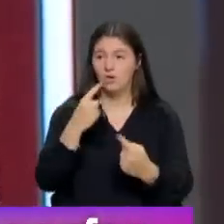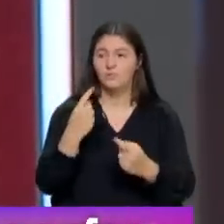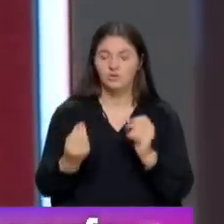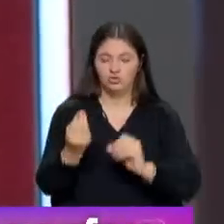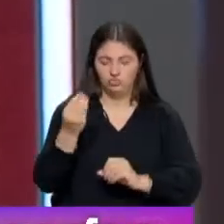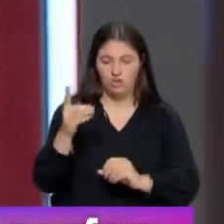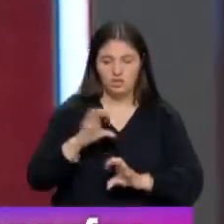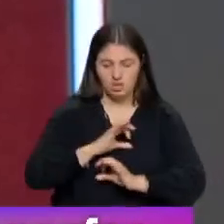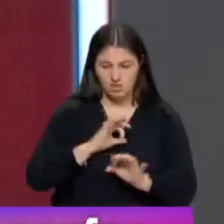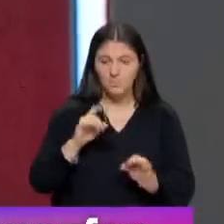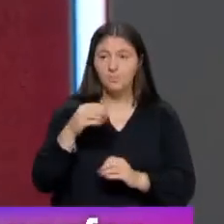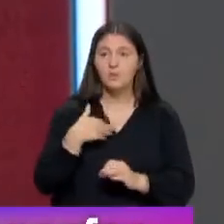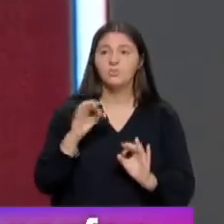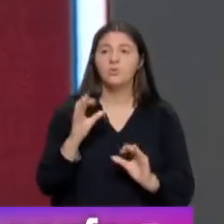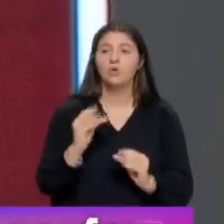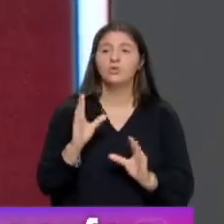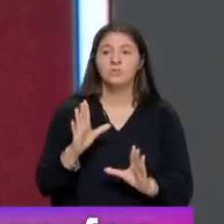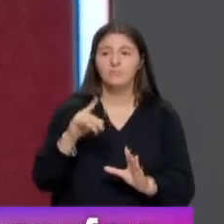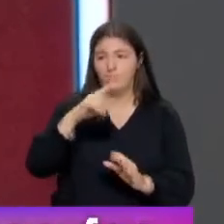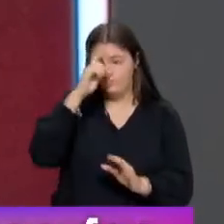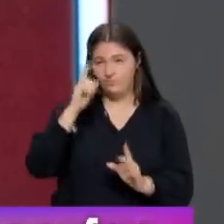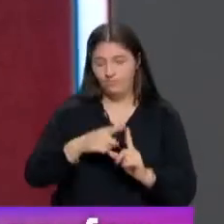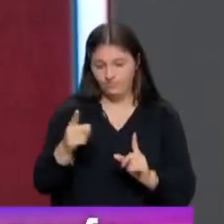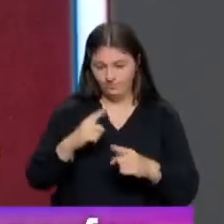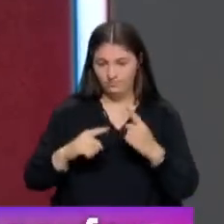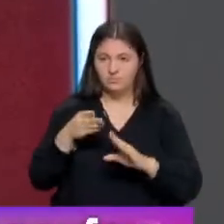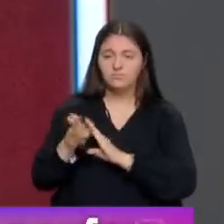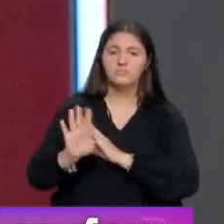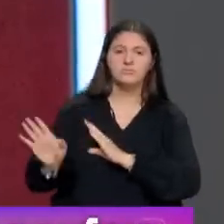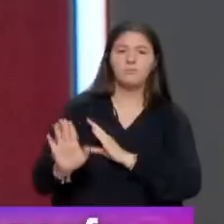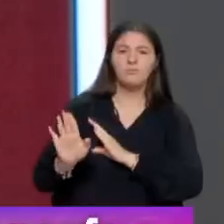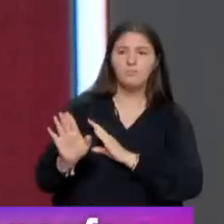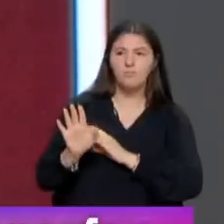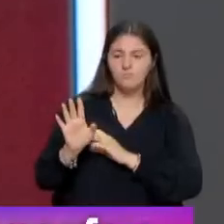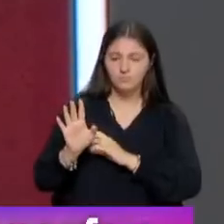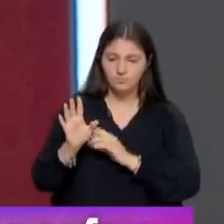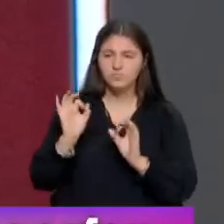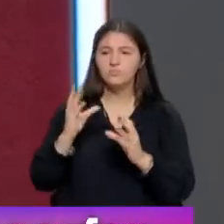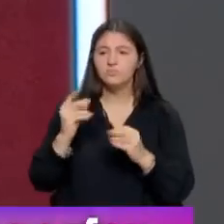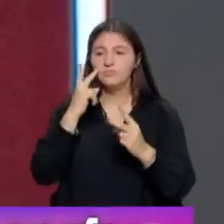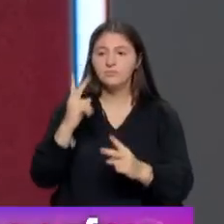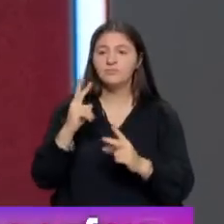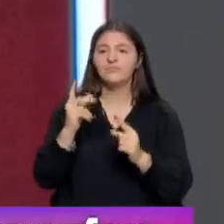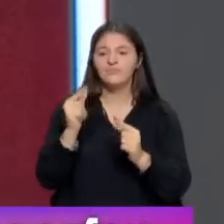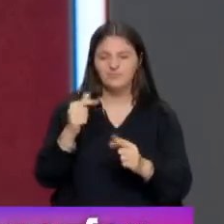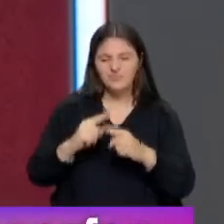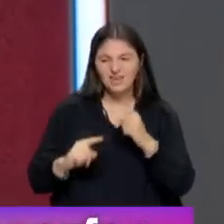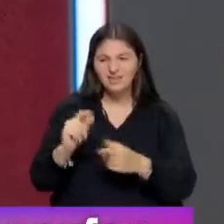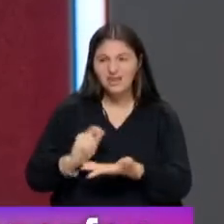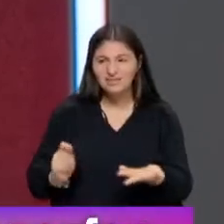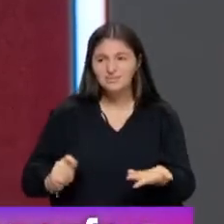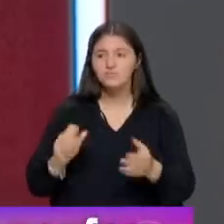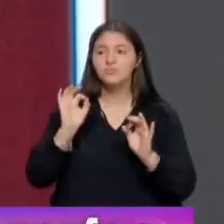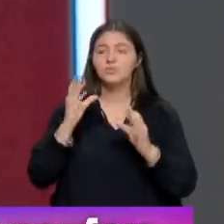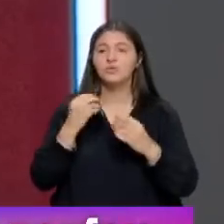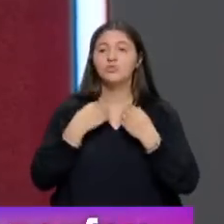etkili oldu ama ben olduğu kadar bu yaz boyunca siyasete girmedim yani mümkün olduğu kadar az siyaset yazdım